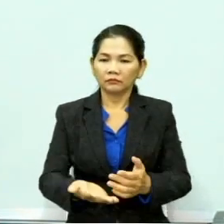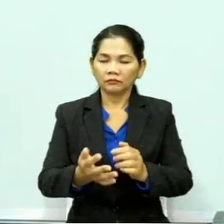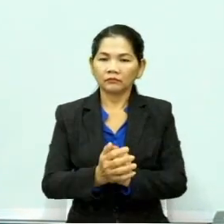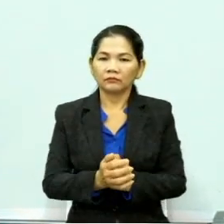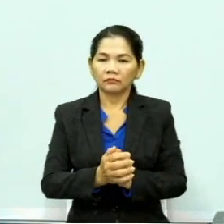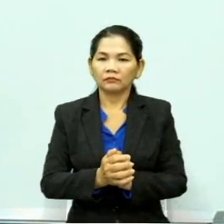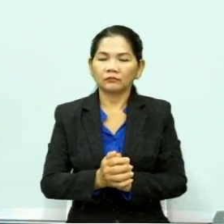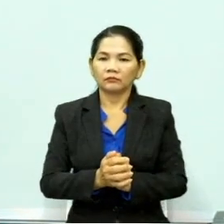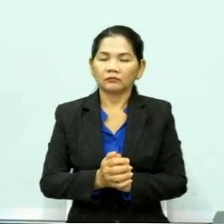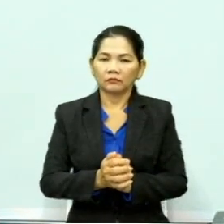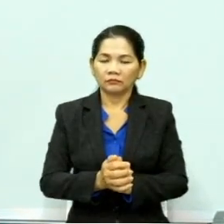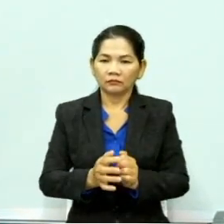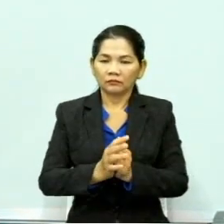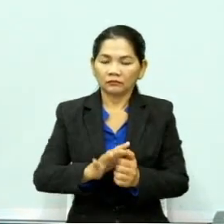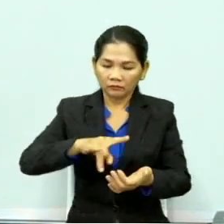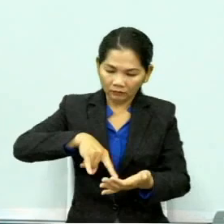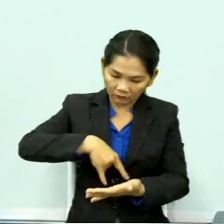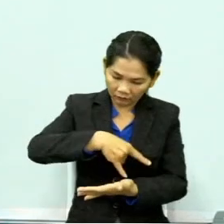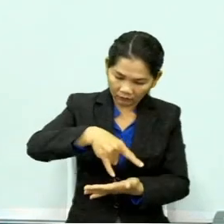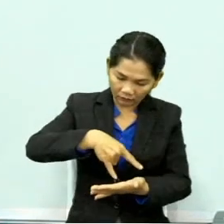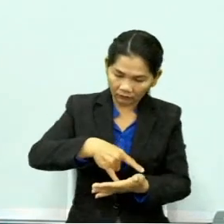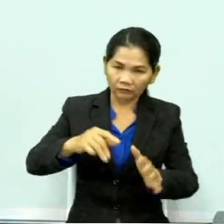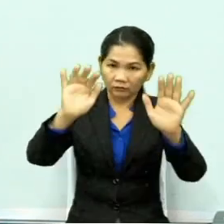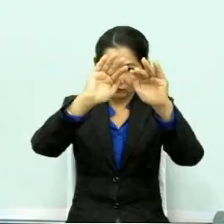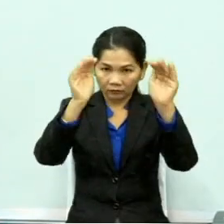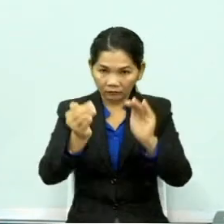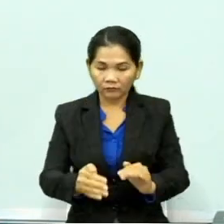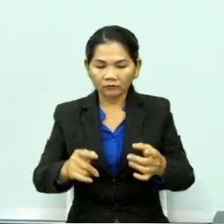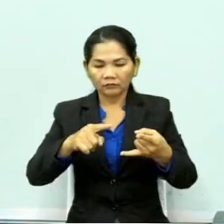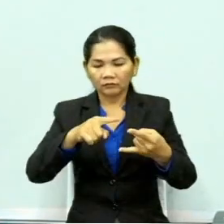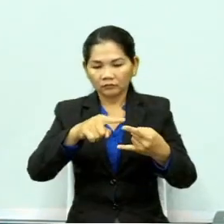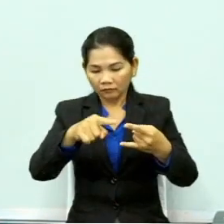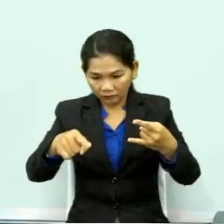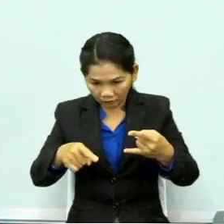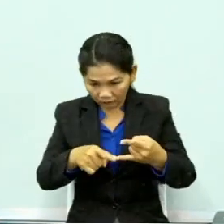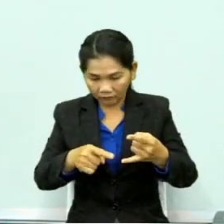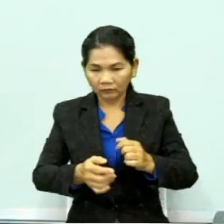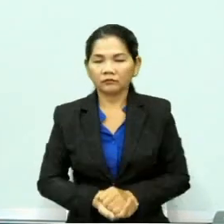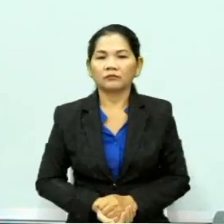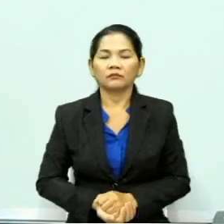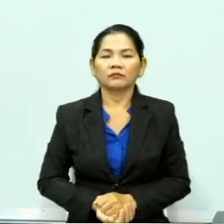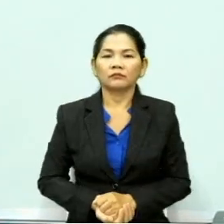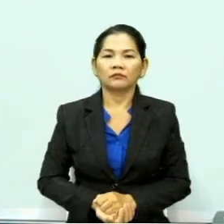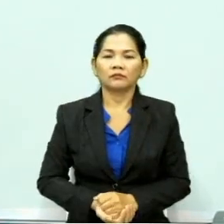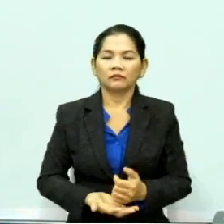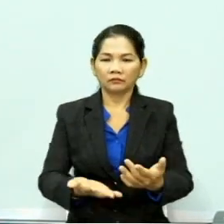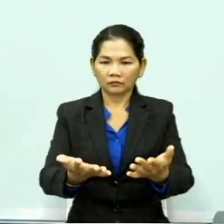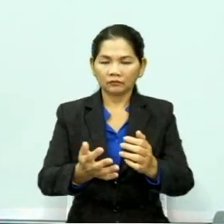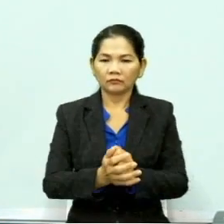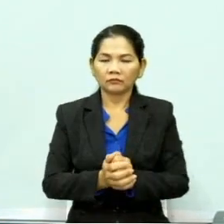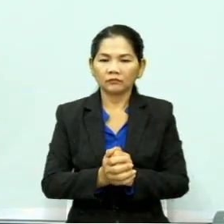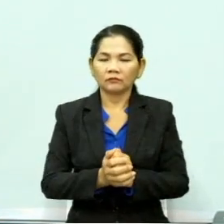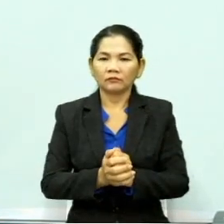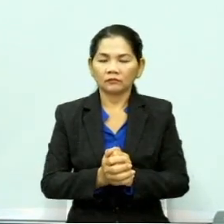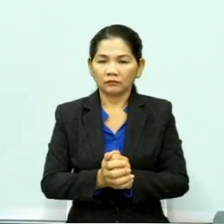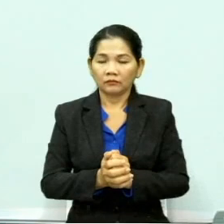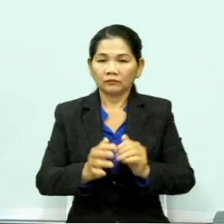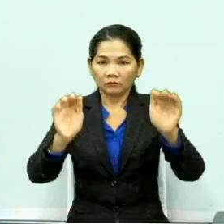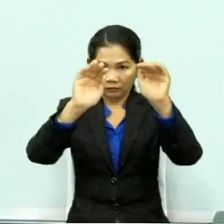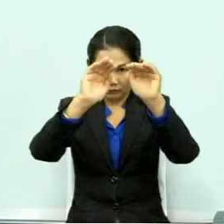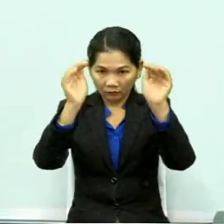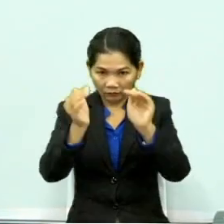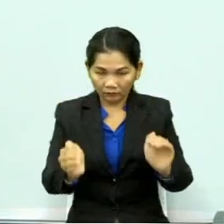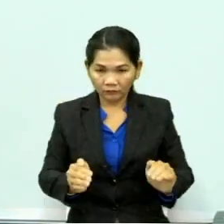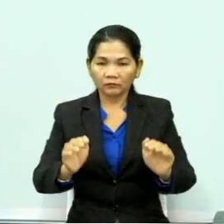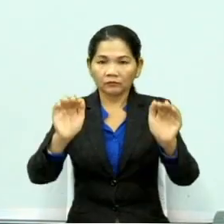một đố chà một đố đại miên sẩm than sẩm than mồi là con rứa có dương ai hai thao chà viên miên sẩm than vùng chà vùng